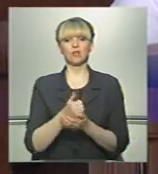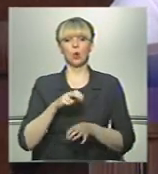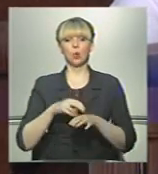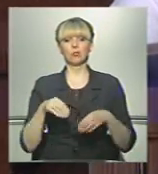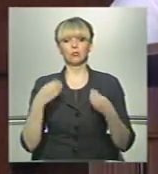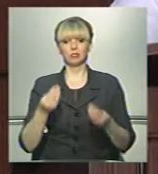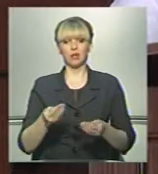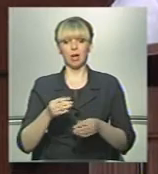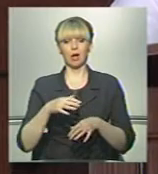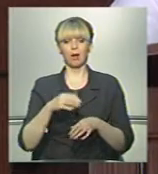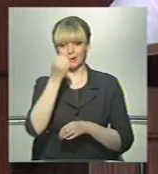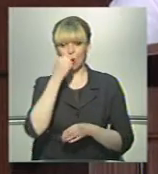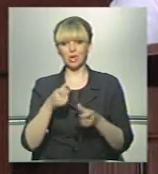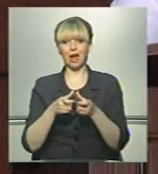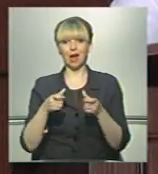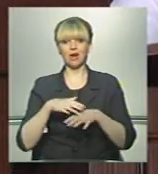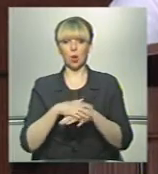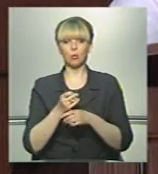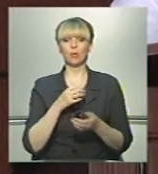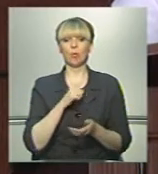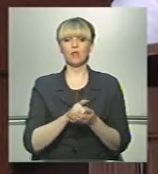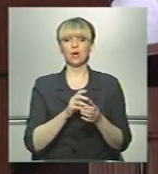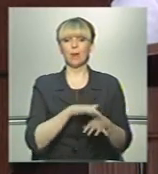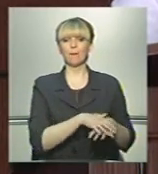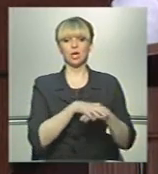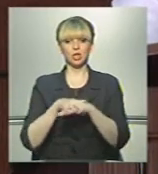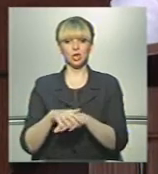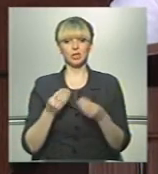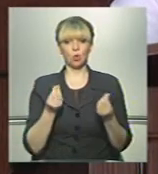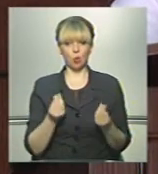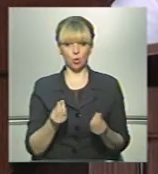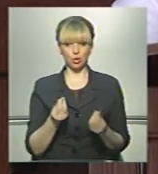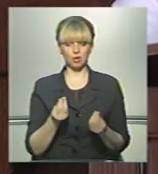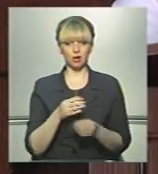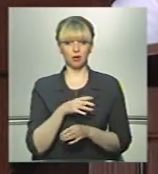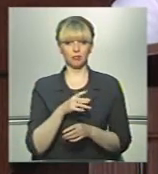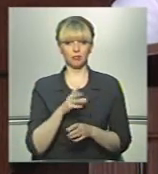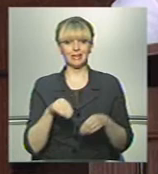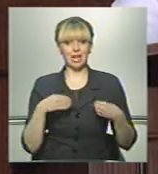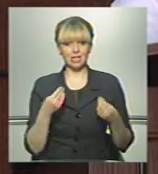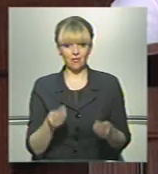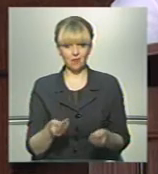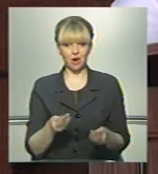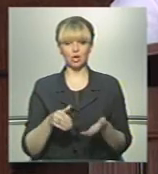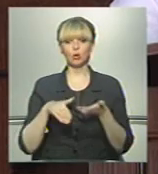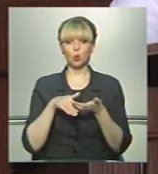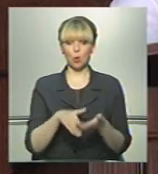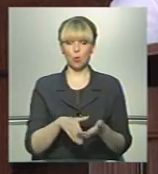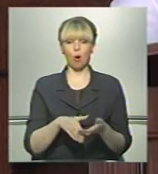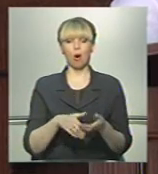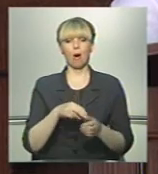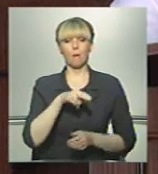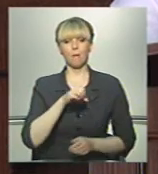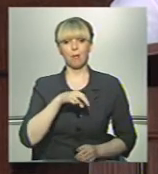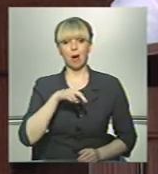благодійного фонду дитинства, куди ми повинні перечисляти кошти. Але надавати безпосередню допомогу